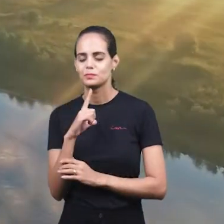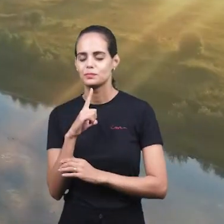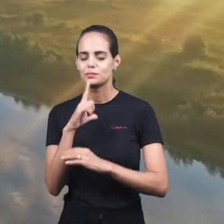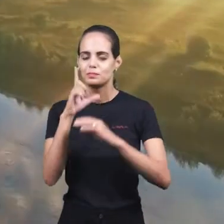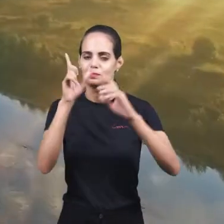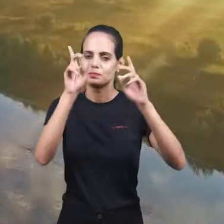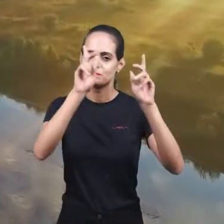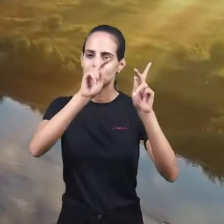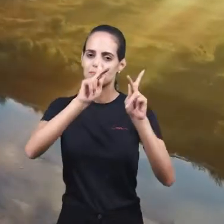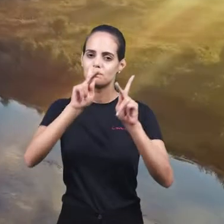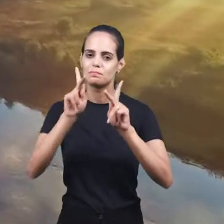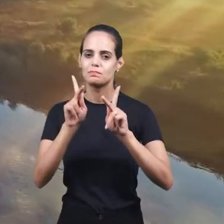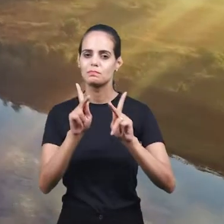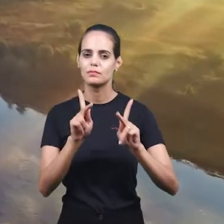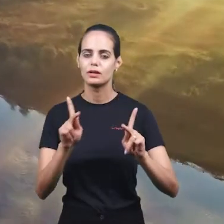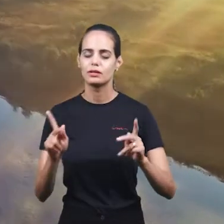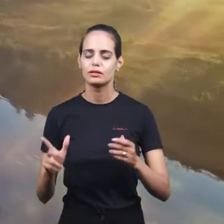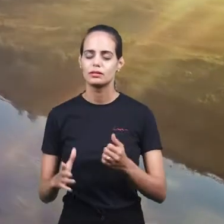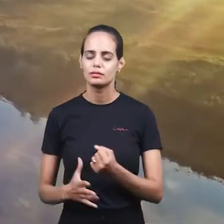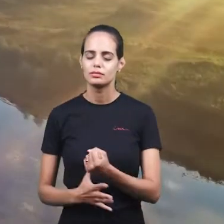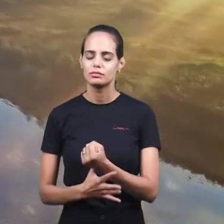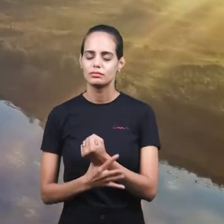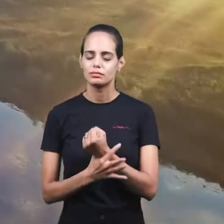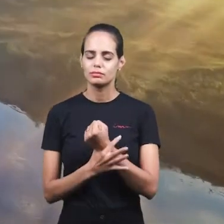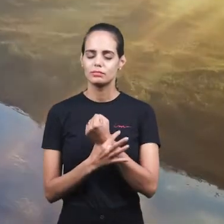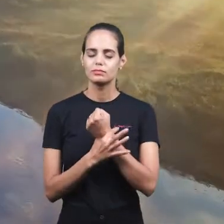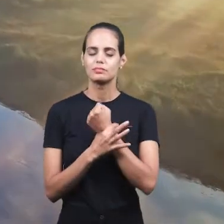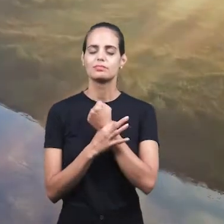радость, жизнь и свет, Господь Иисус.